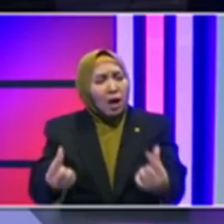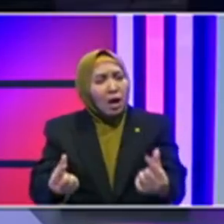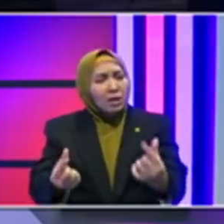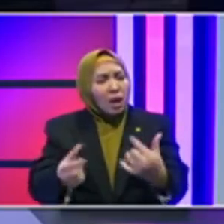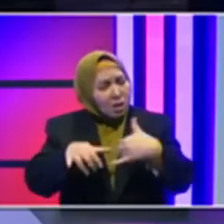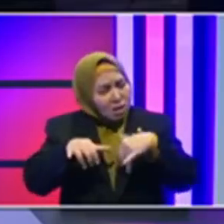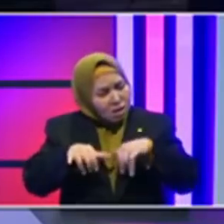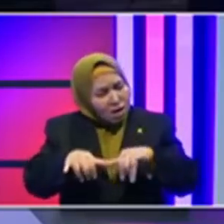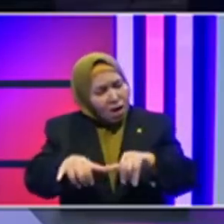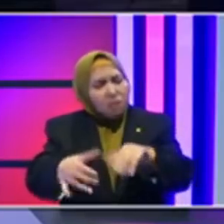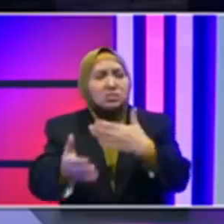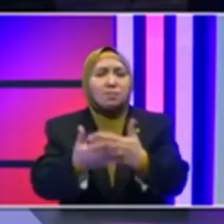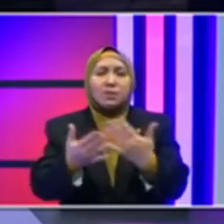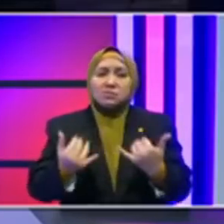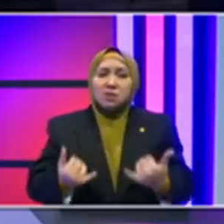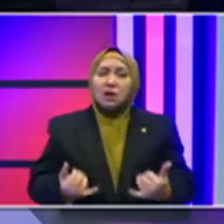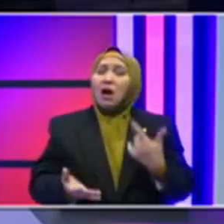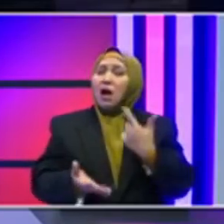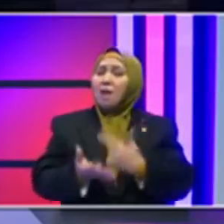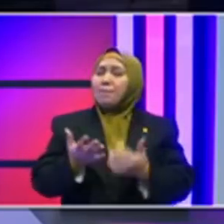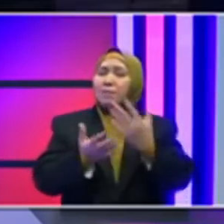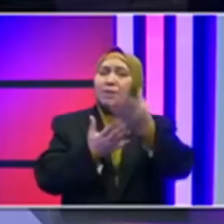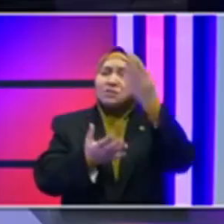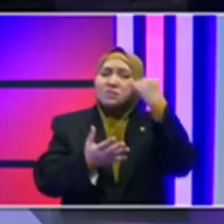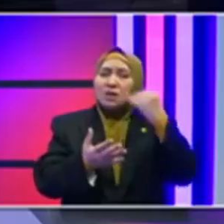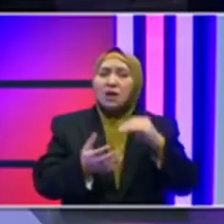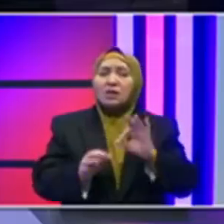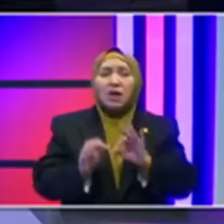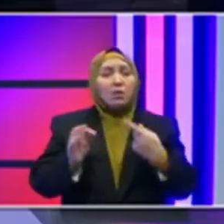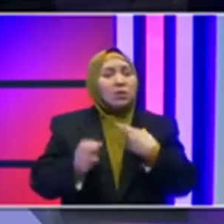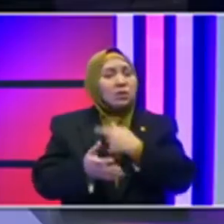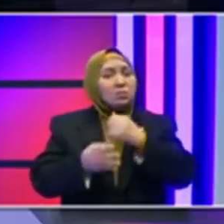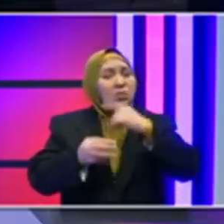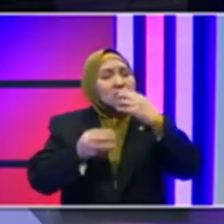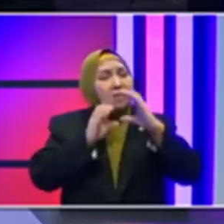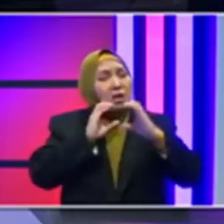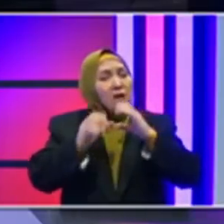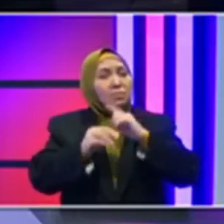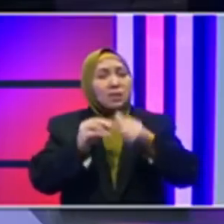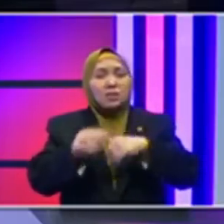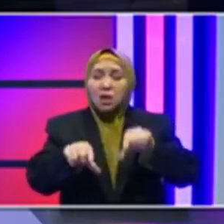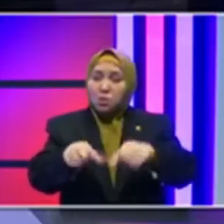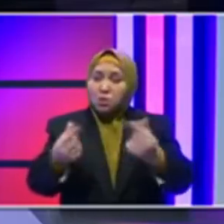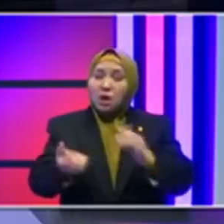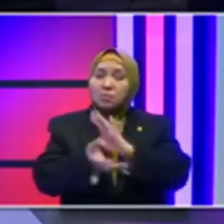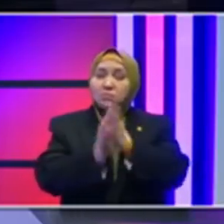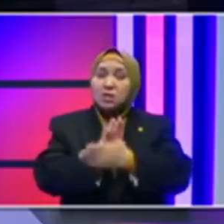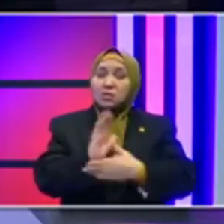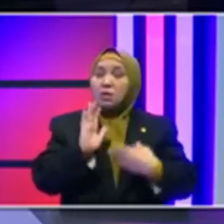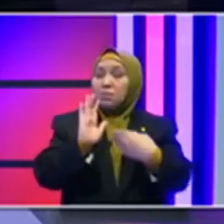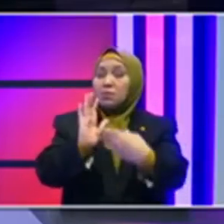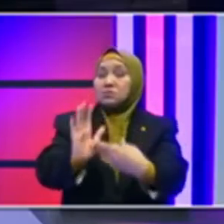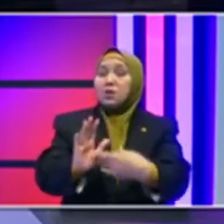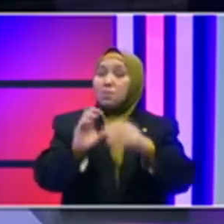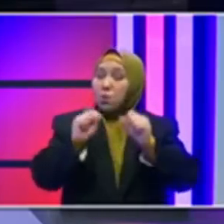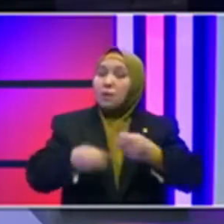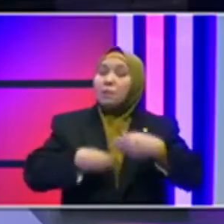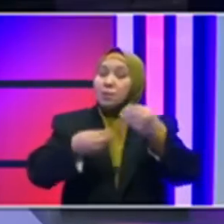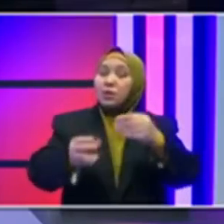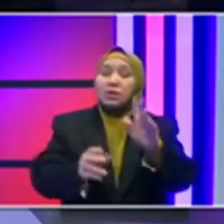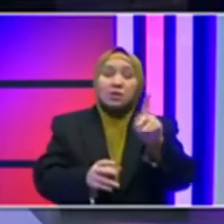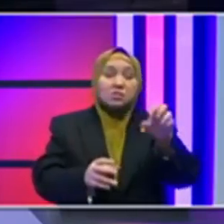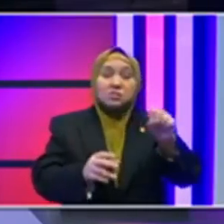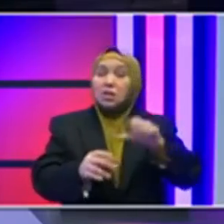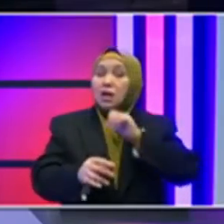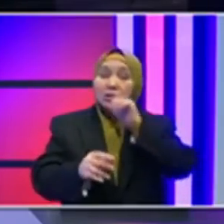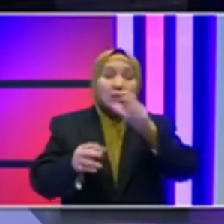kekal sampai sekarang eee apa pelajaran bila kita bercakap tentang Quran sebagai mukjizat boleh memberi kesan dan